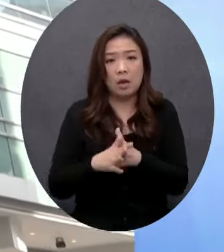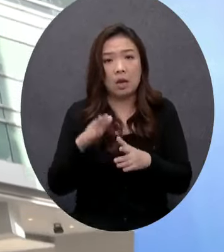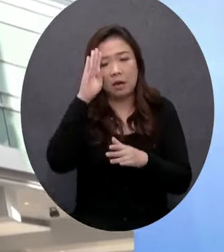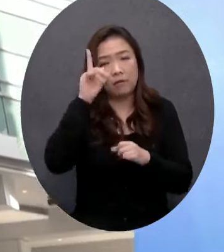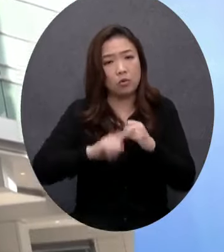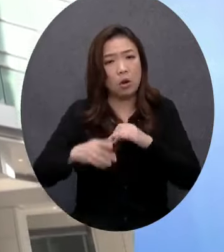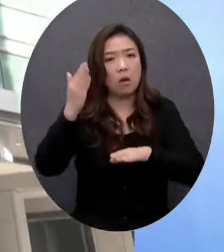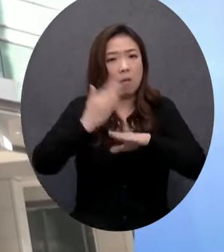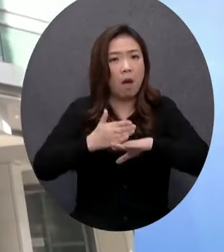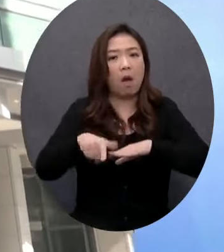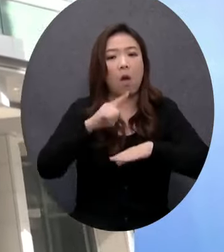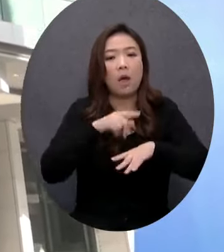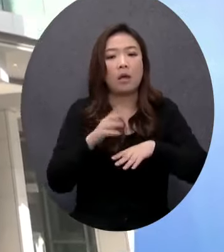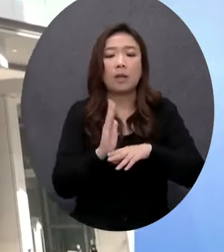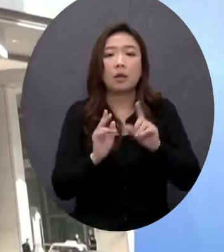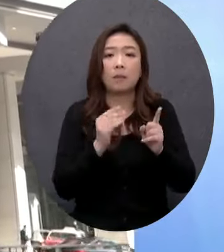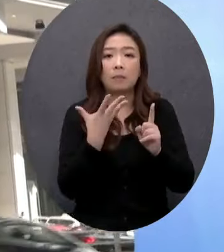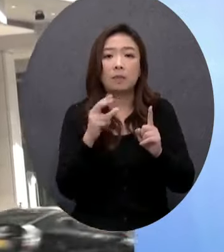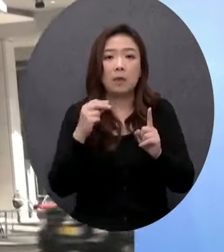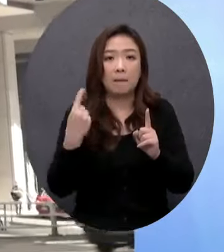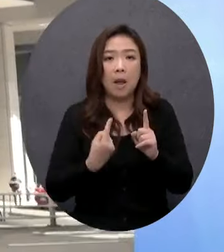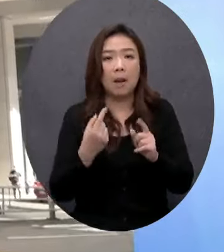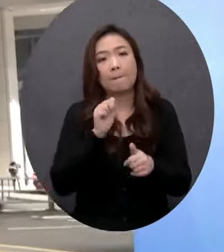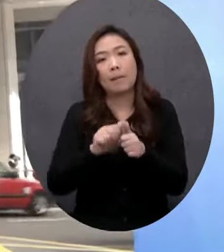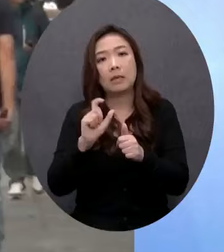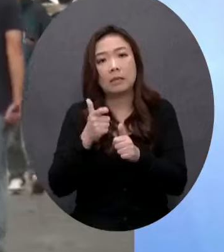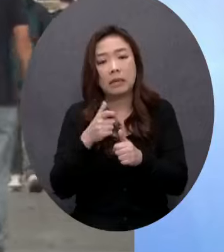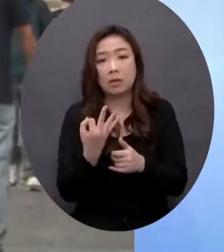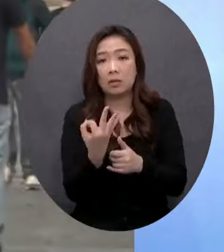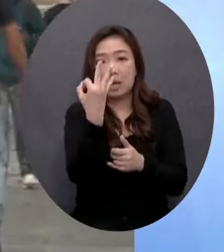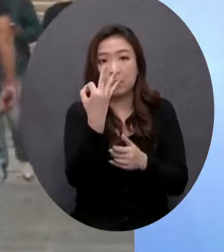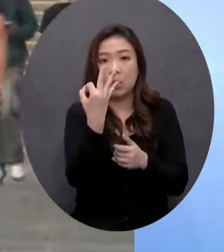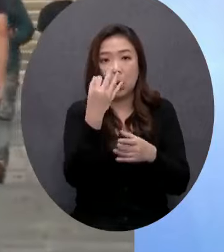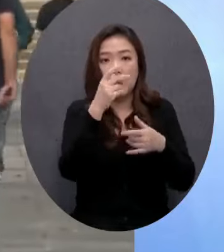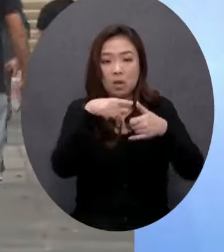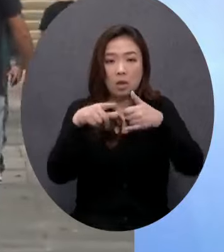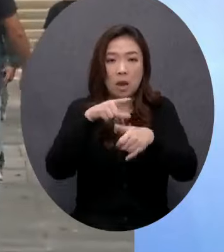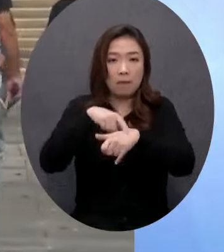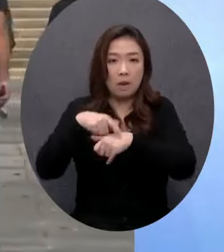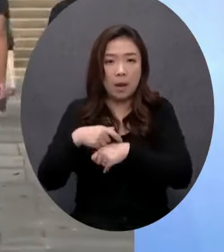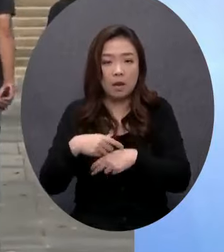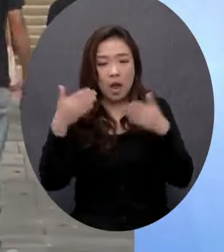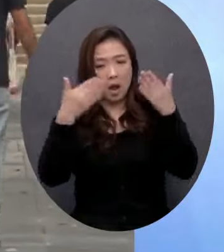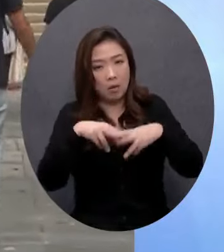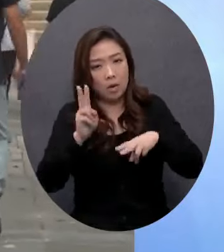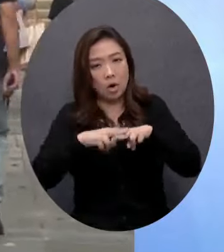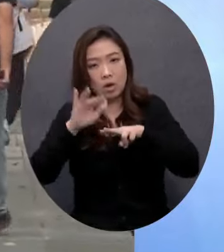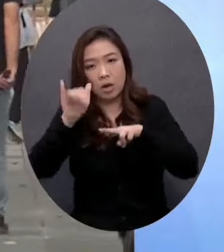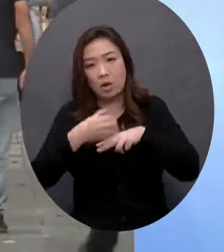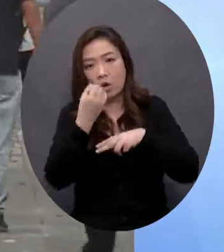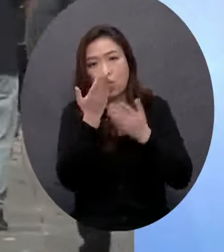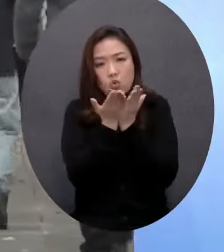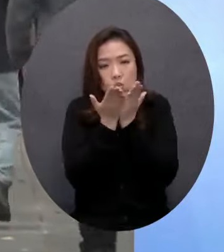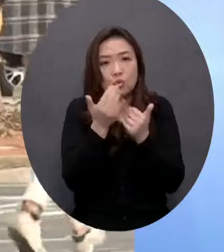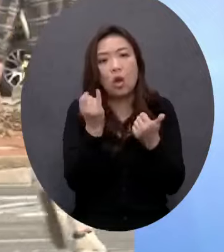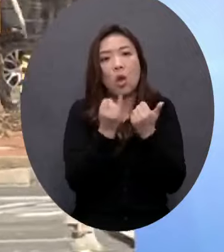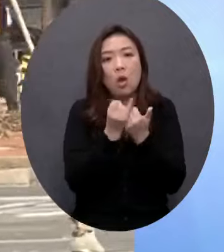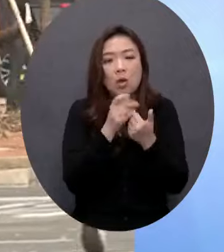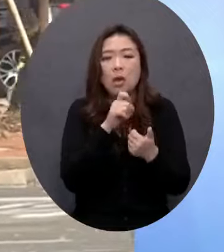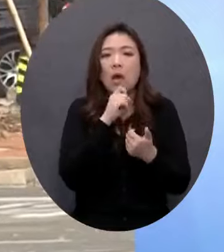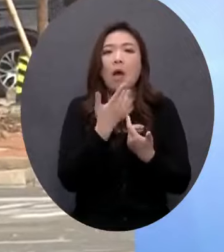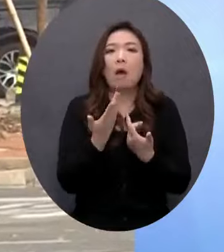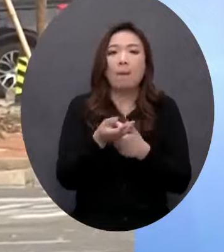大约157万元骗款，三人被捕。警方话留意到内地来港读书的学生代入假冒官